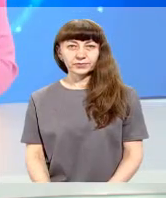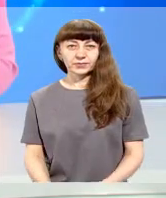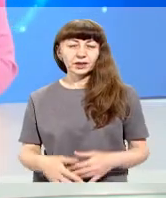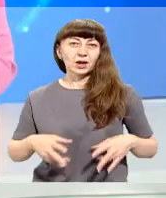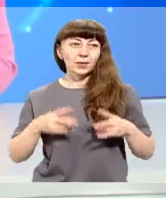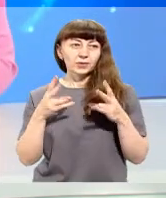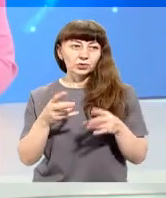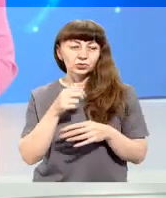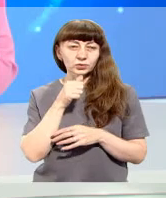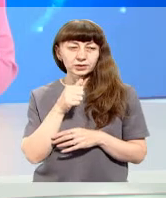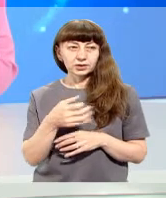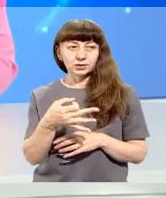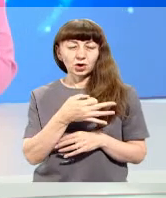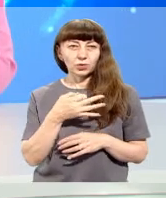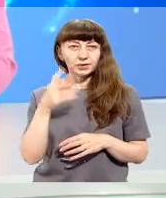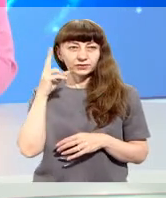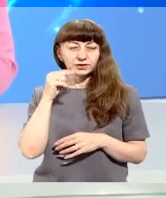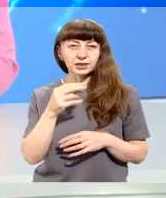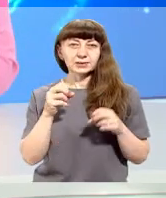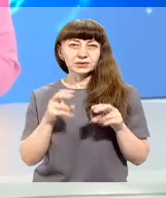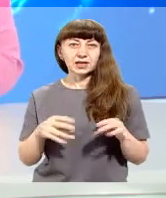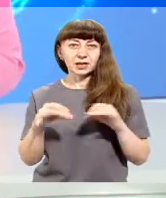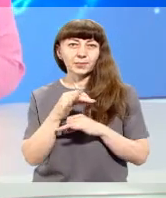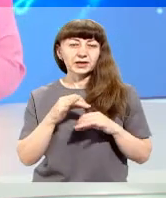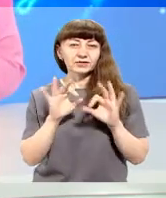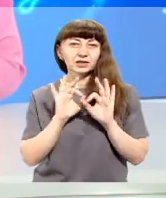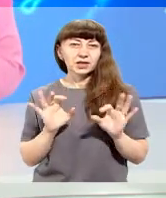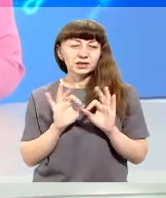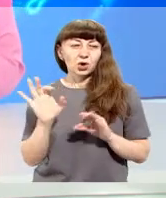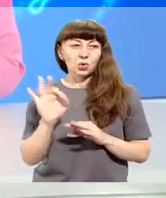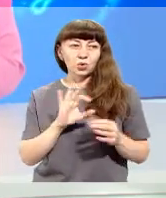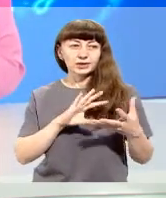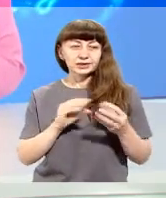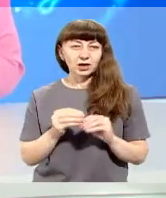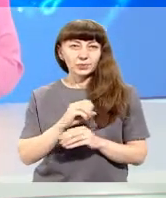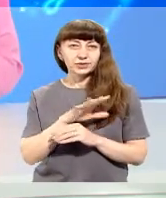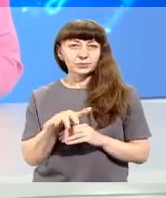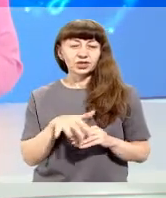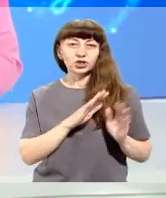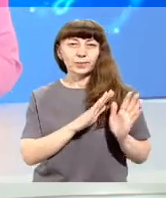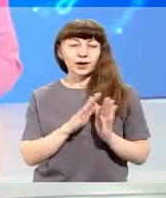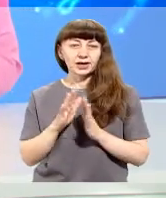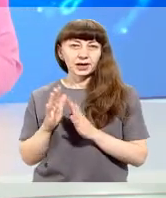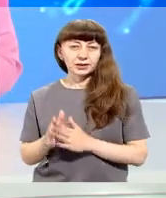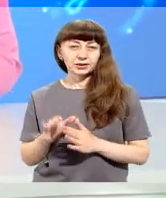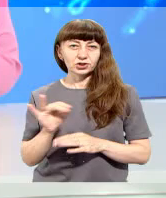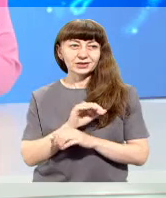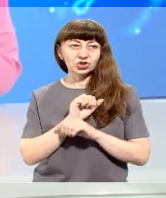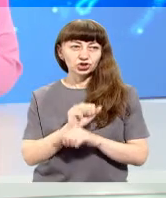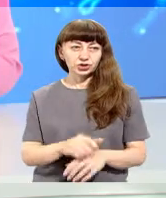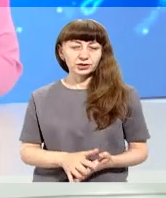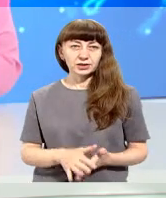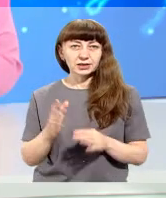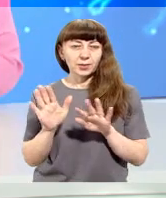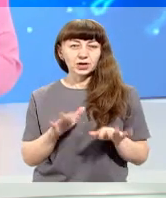Преступность региона в цифрах. Кустаная на специальном брифинге рассказали о результатах в сфере обеспечения общественного порядка и гражданской защиты.